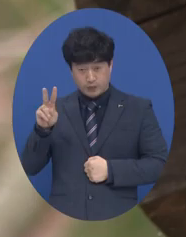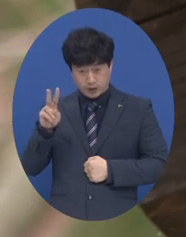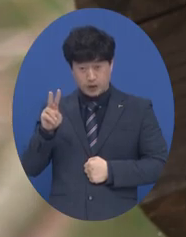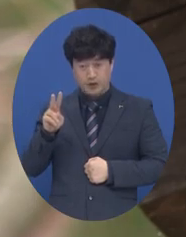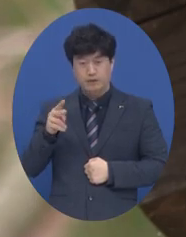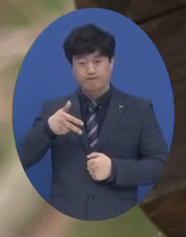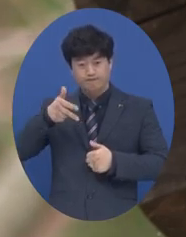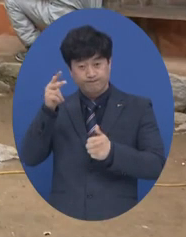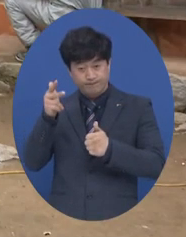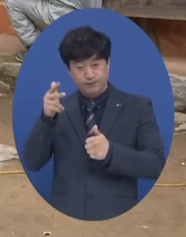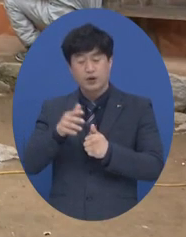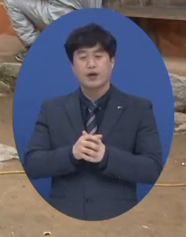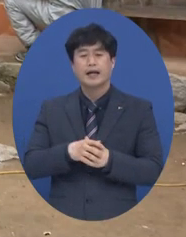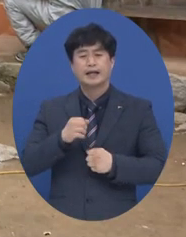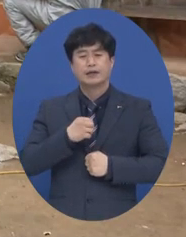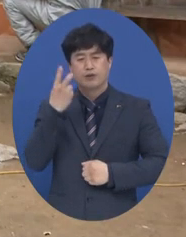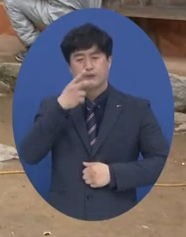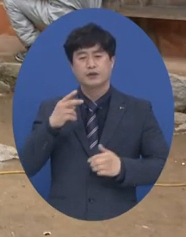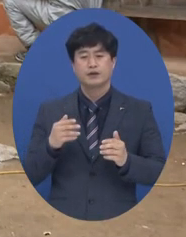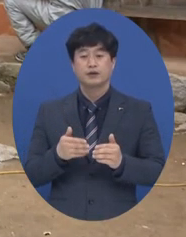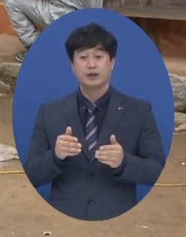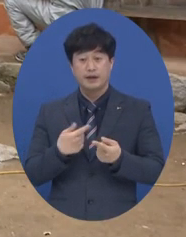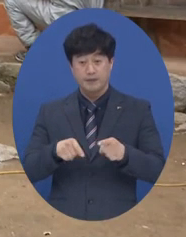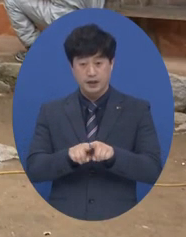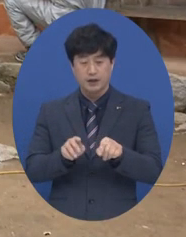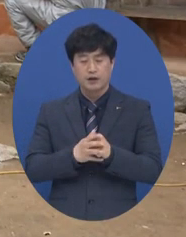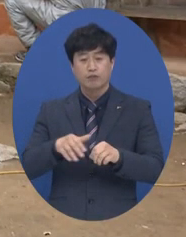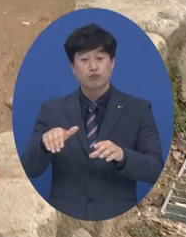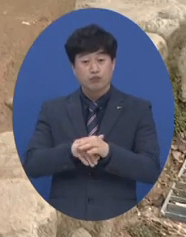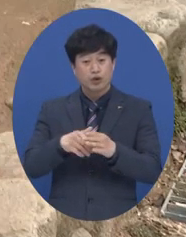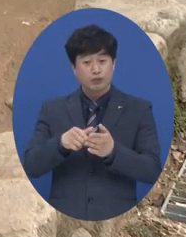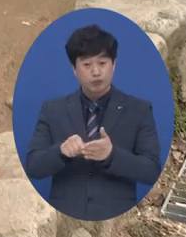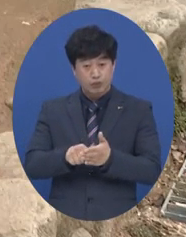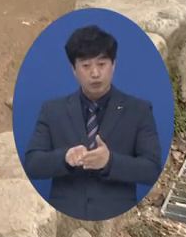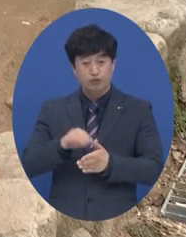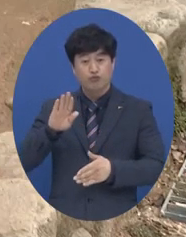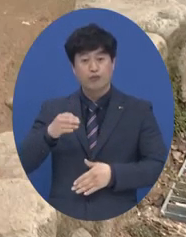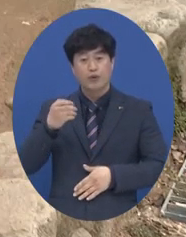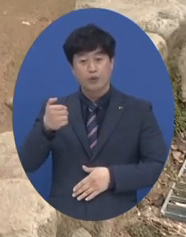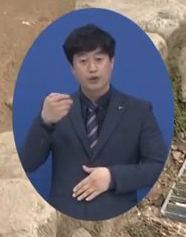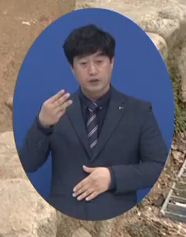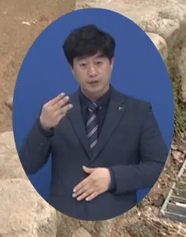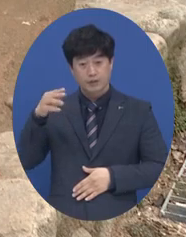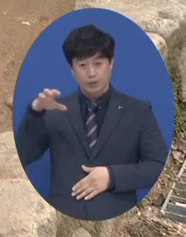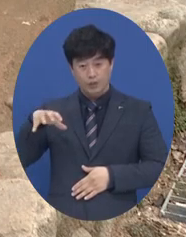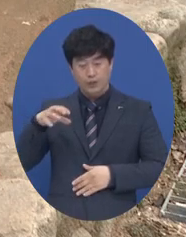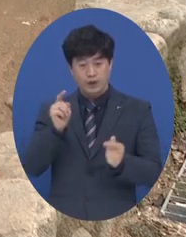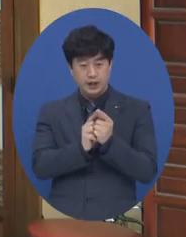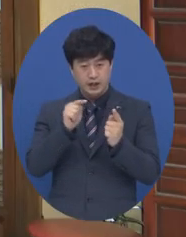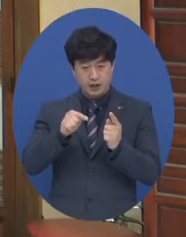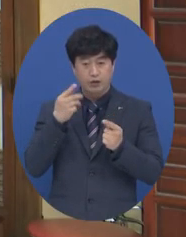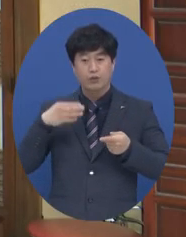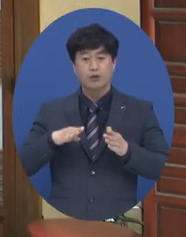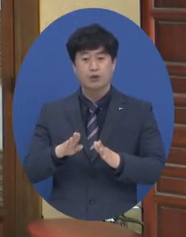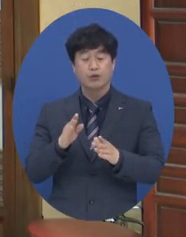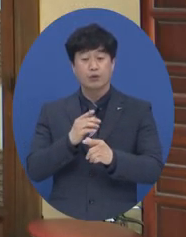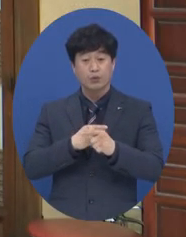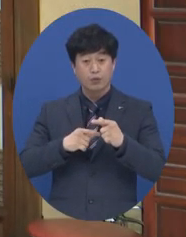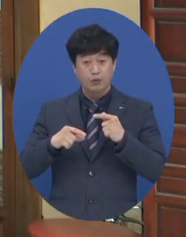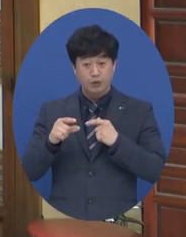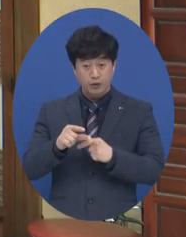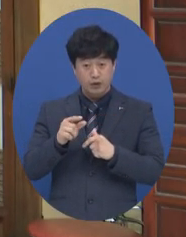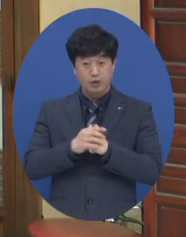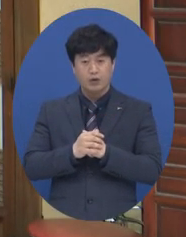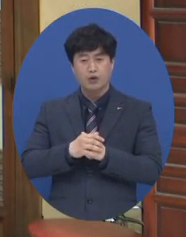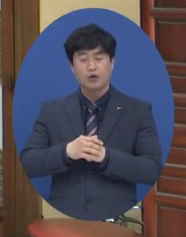병행합니다 경기 돈의 문화재 953 개소가 대상 경기로 는 아울러 시민들의